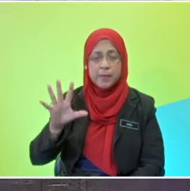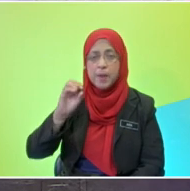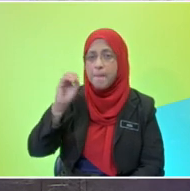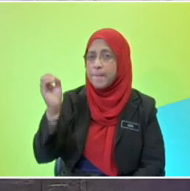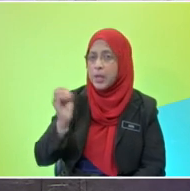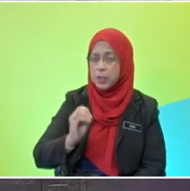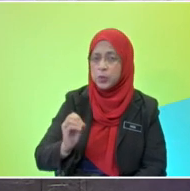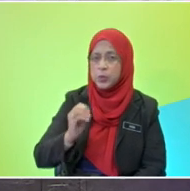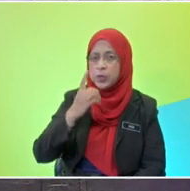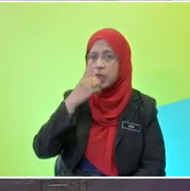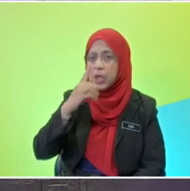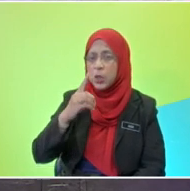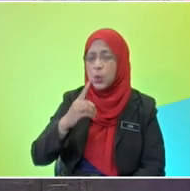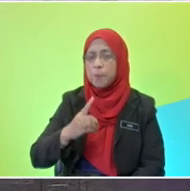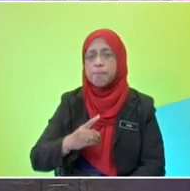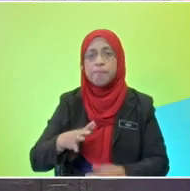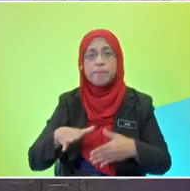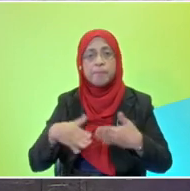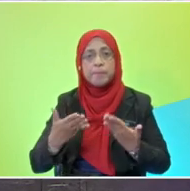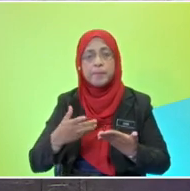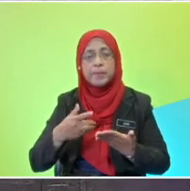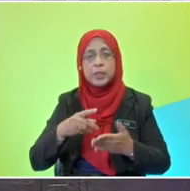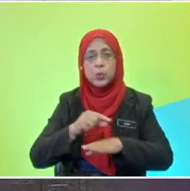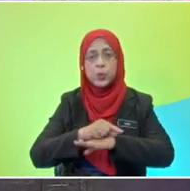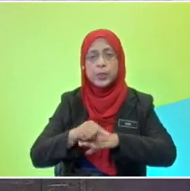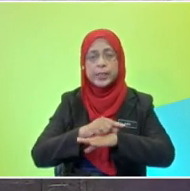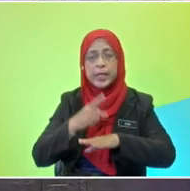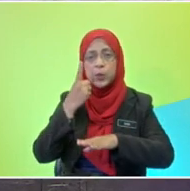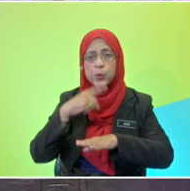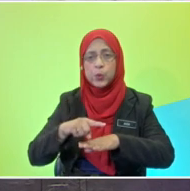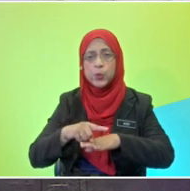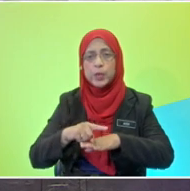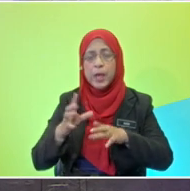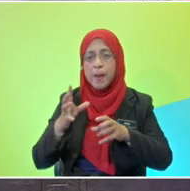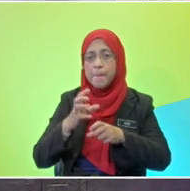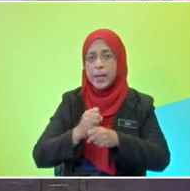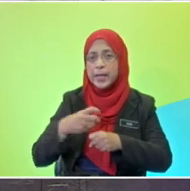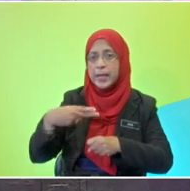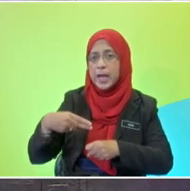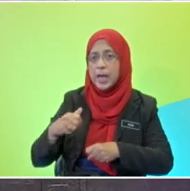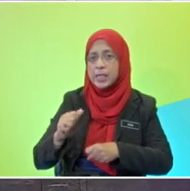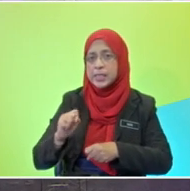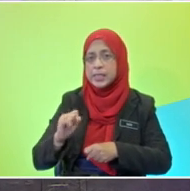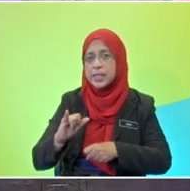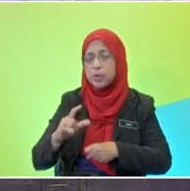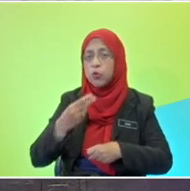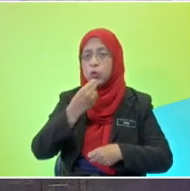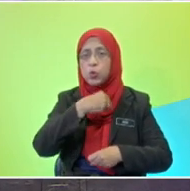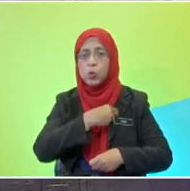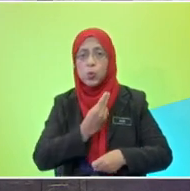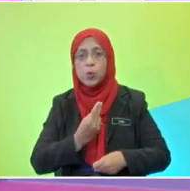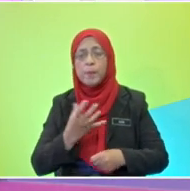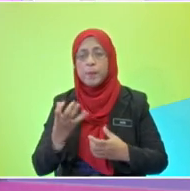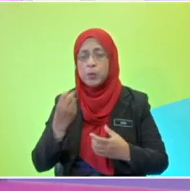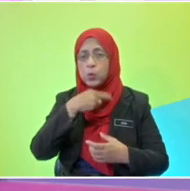penggunaan ataupun hasil yang digunakan untuk menghasilkan tanaman tersebut yang kedua cepat banyak zakat zakat